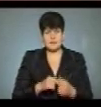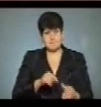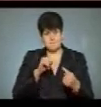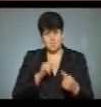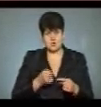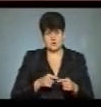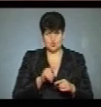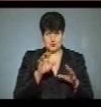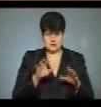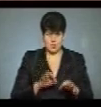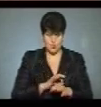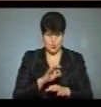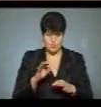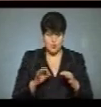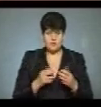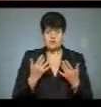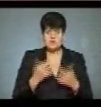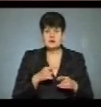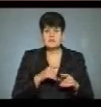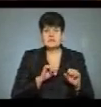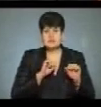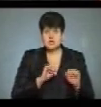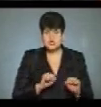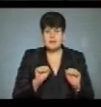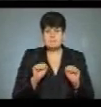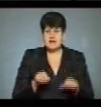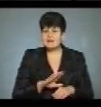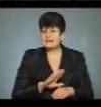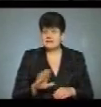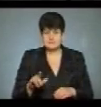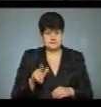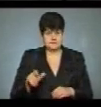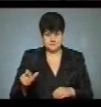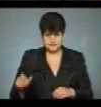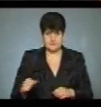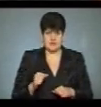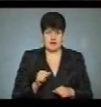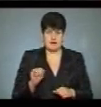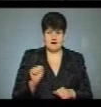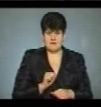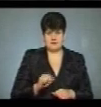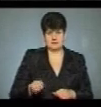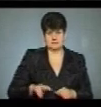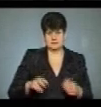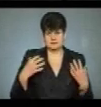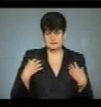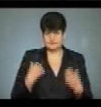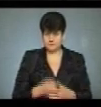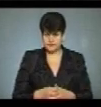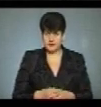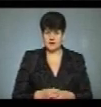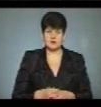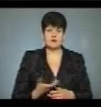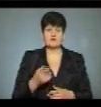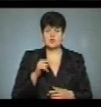такого законопроєкту про працю, оскільки він захищає права не працівників, а роботодавців. Законодавець хоче передбачити у